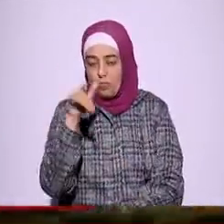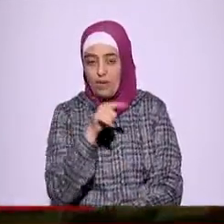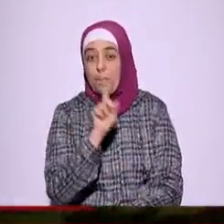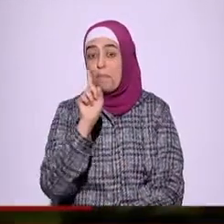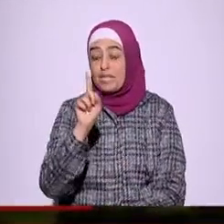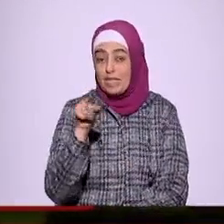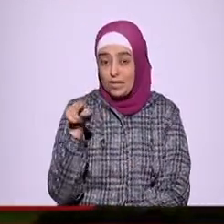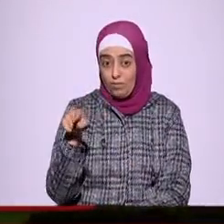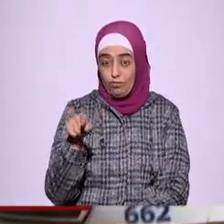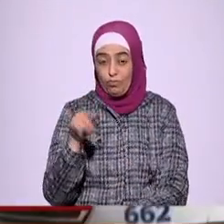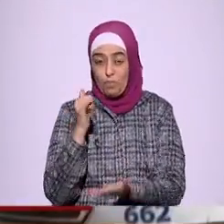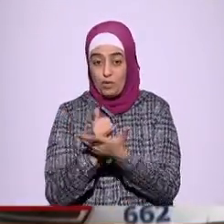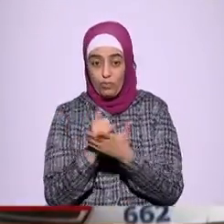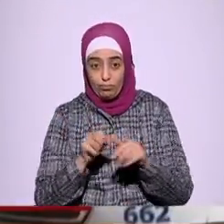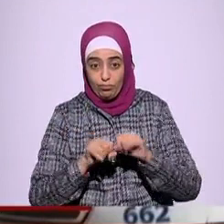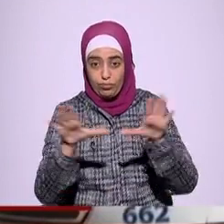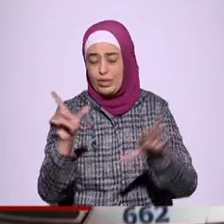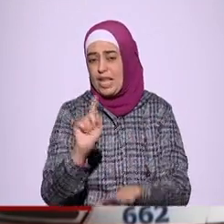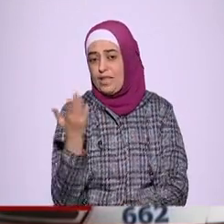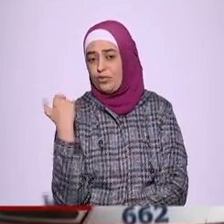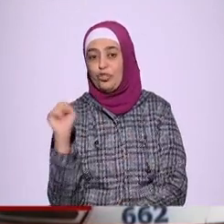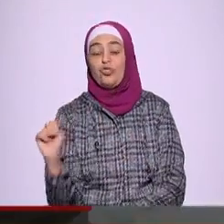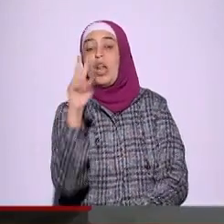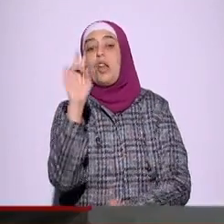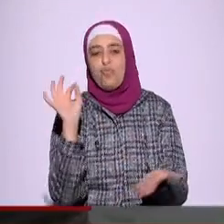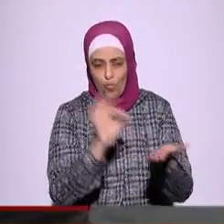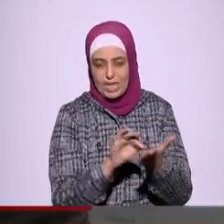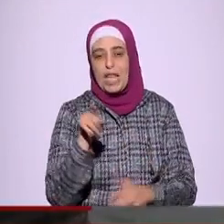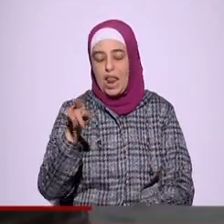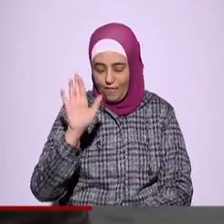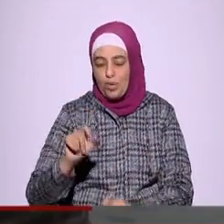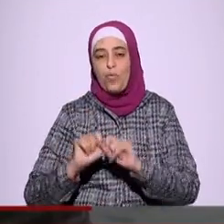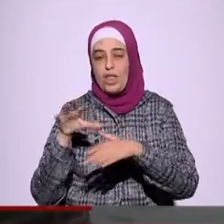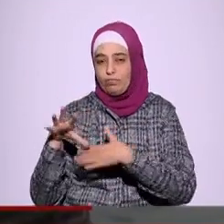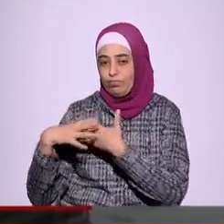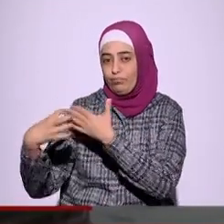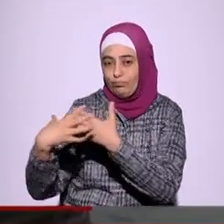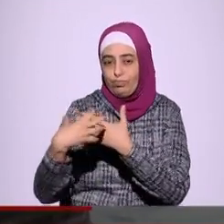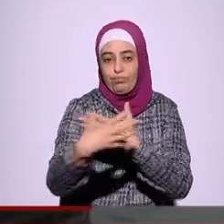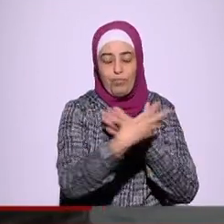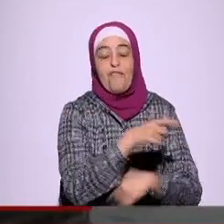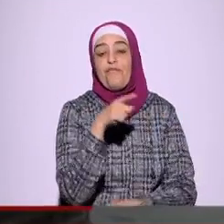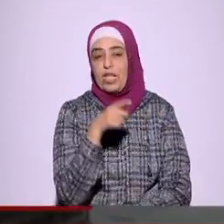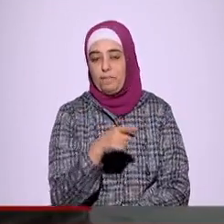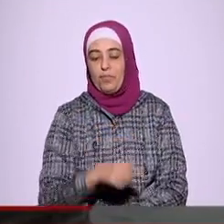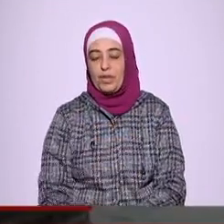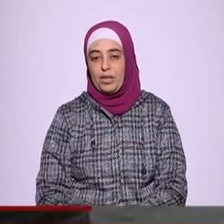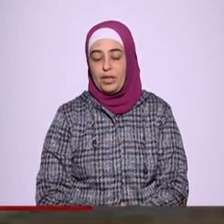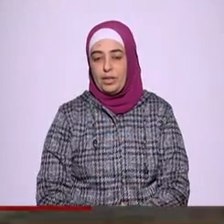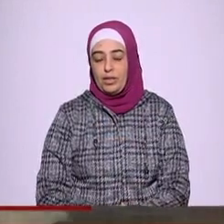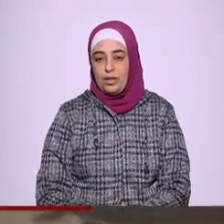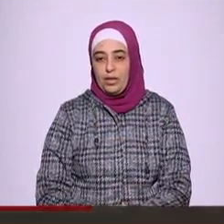يعني أنه الآن وصل، وإنما هو منذ شهرين طبعا ينتقل من مكان إلى آخر، ونتيجة أن